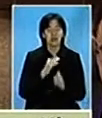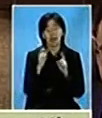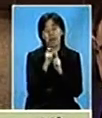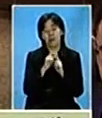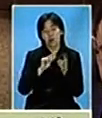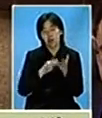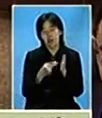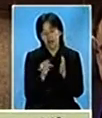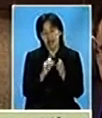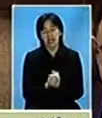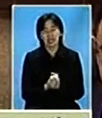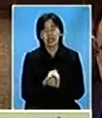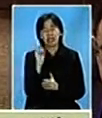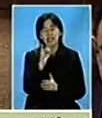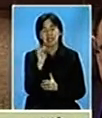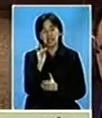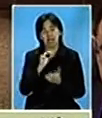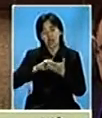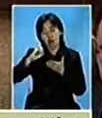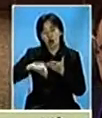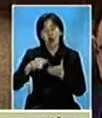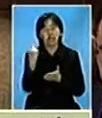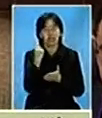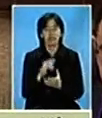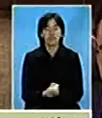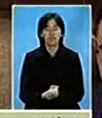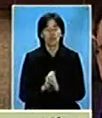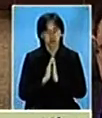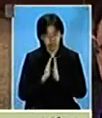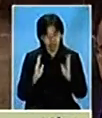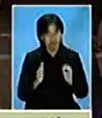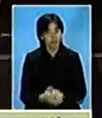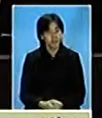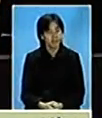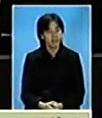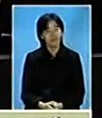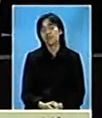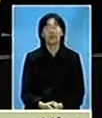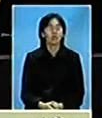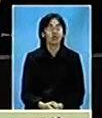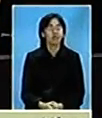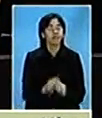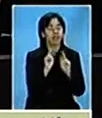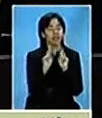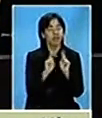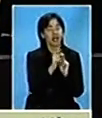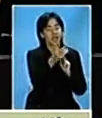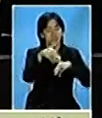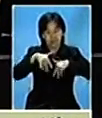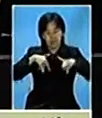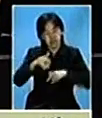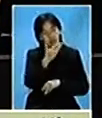พียงแต่ตัดคำว่าสัตว์ออกเท่านั้นละครับครับขอบคุณครับ เชิญท่านกรรมาธิการที่เป็นจากภาคประชาชนนะเชิ